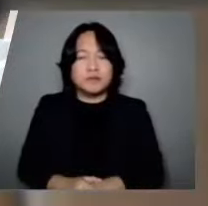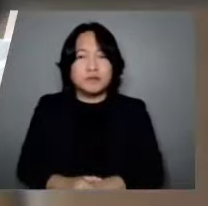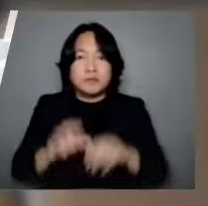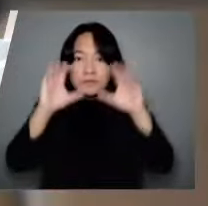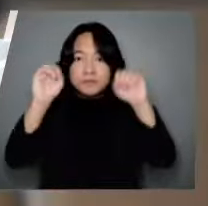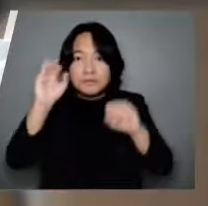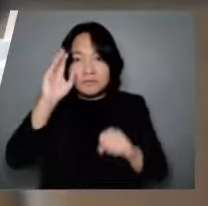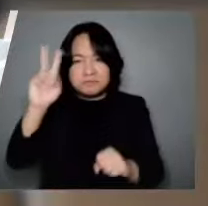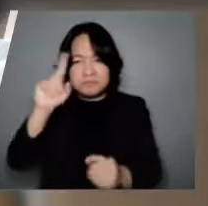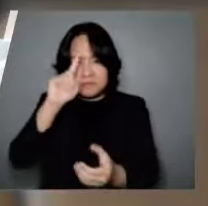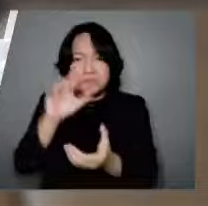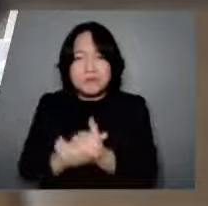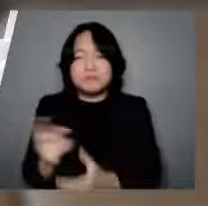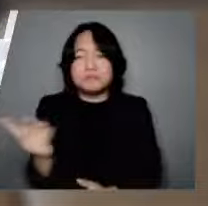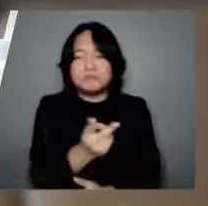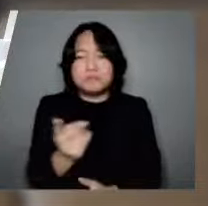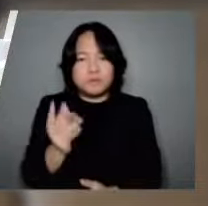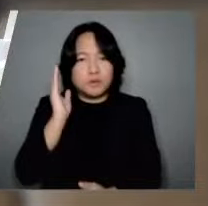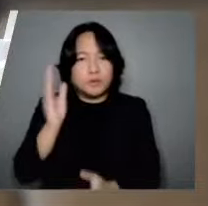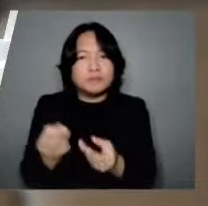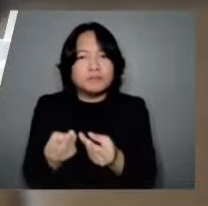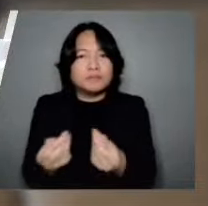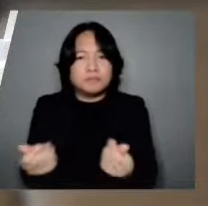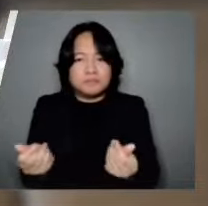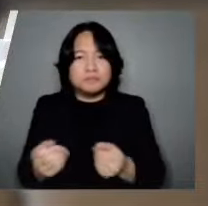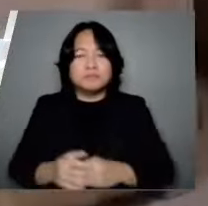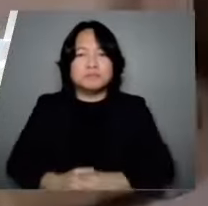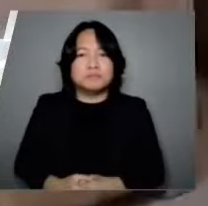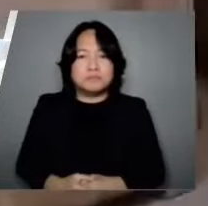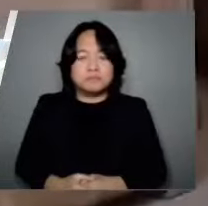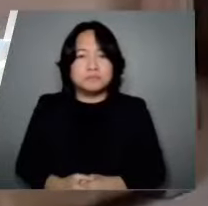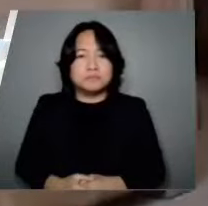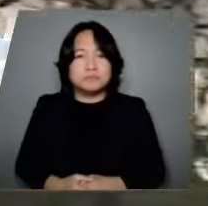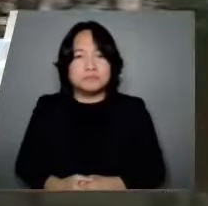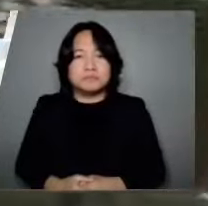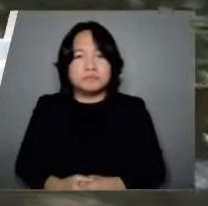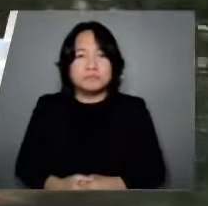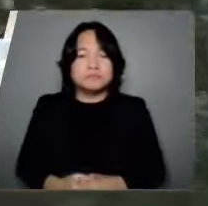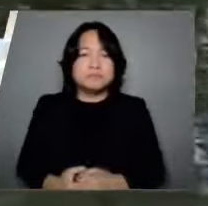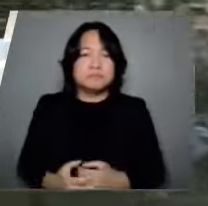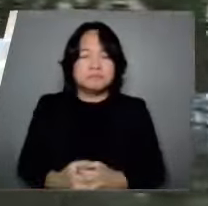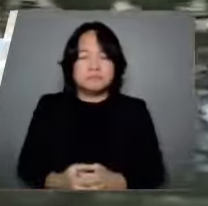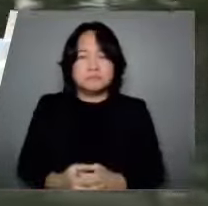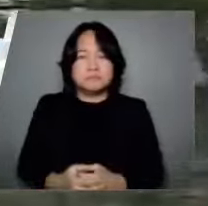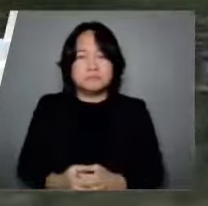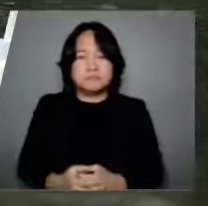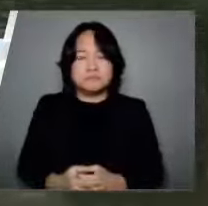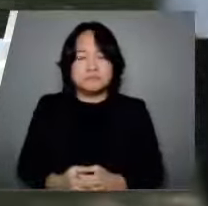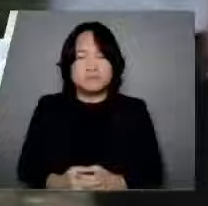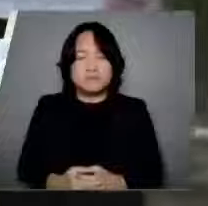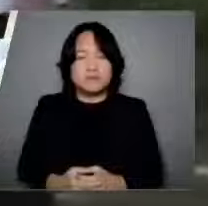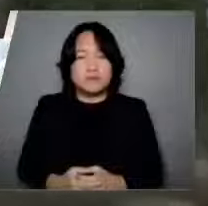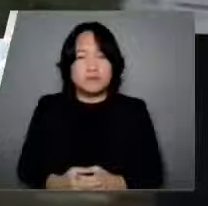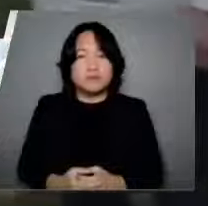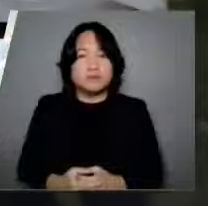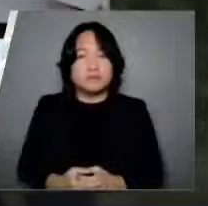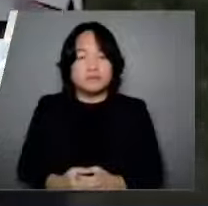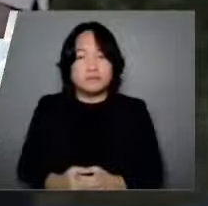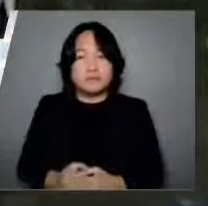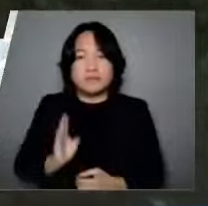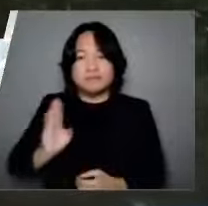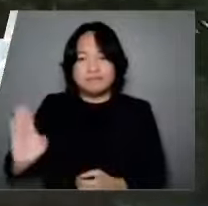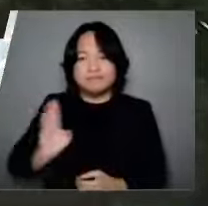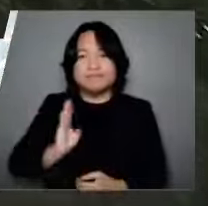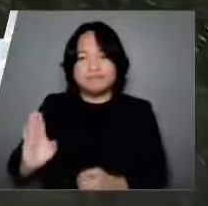Lady na pwera na lang kung mag-sorry, ay bad shot na talaga si VP Sara sa kanya. Mag-uusap kami ni VP Sara tungkol dyan